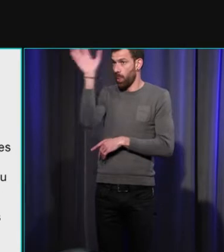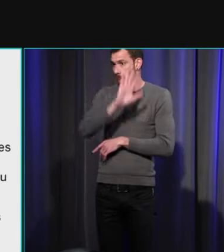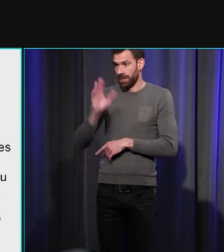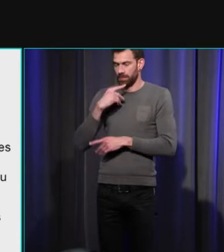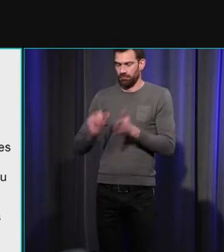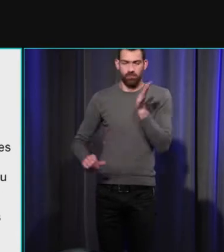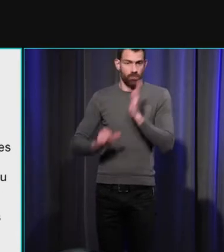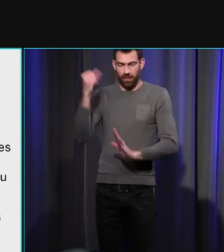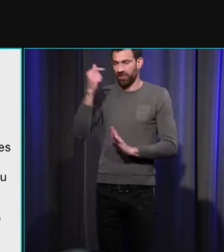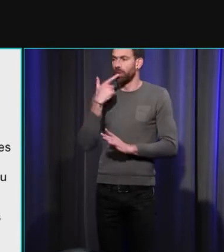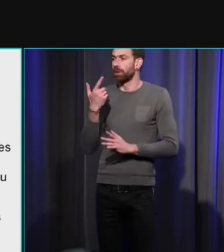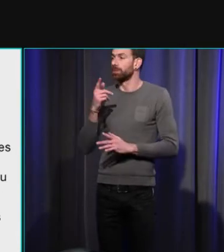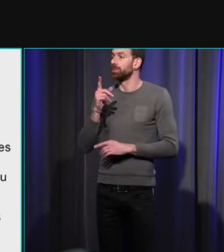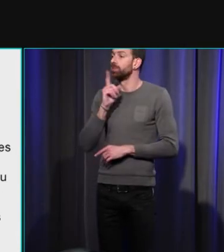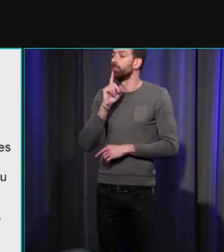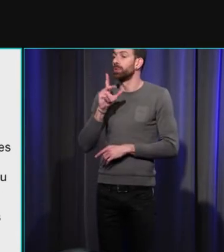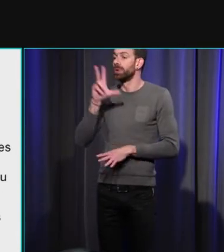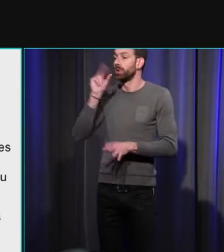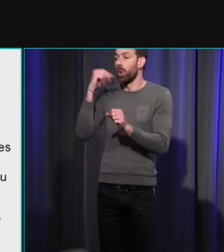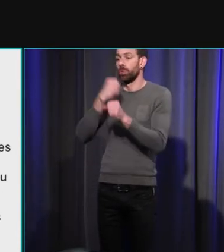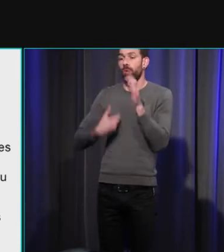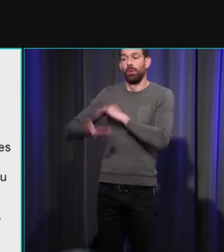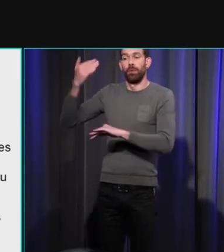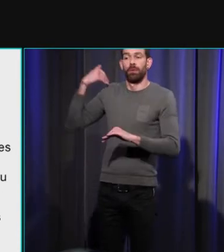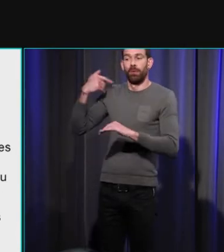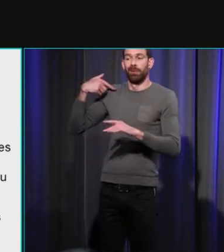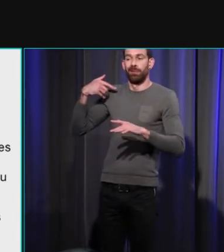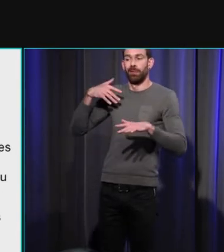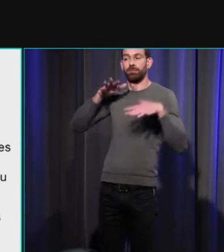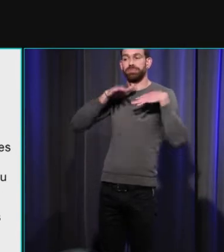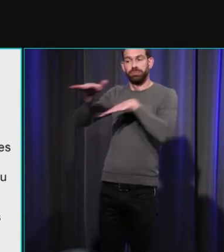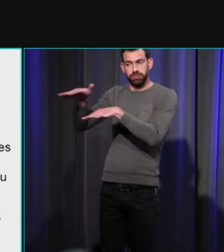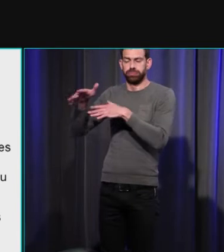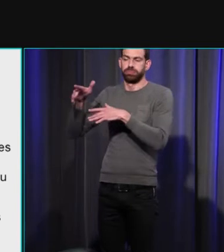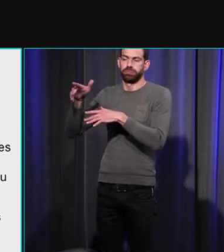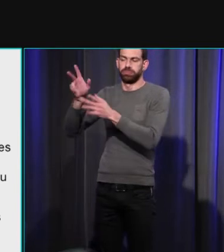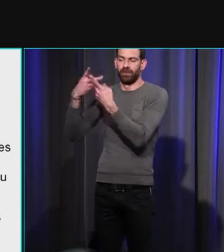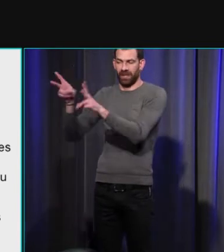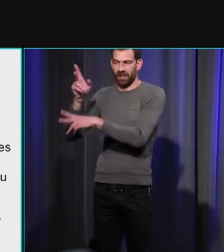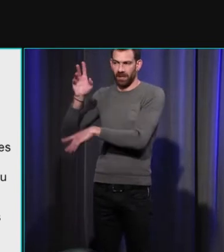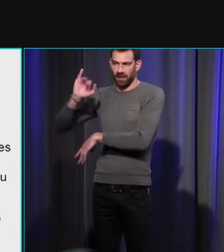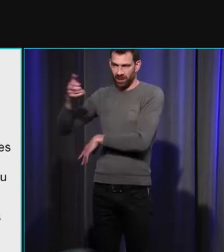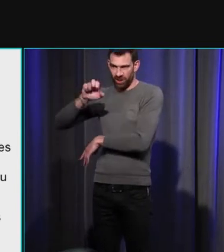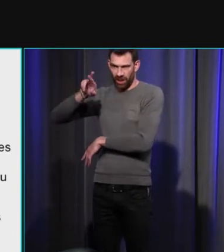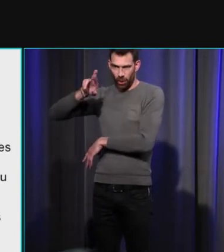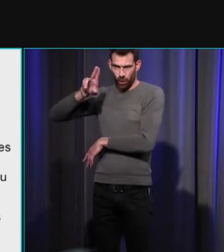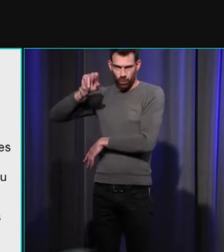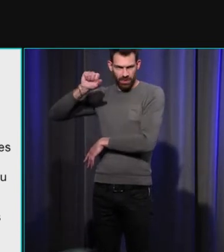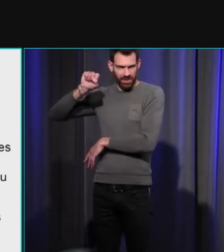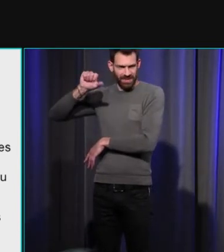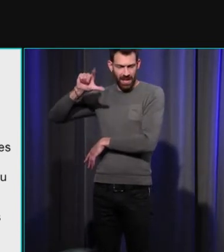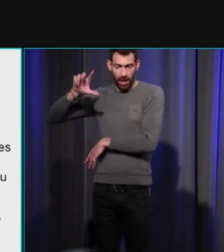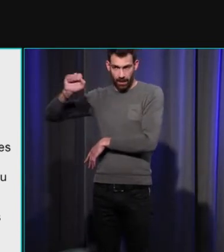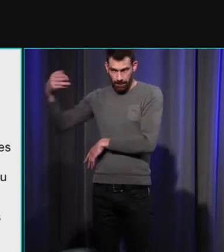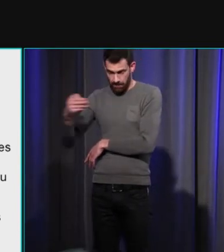d'une trentaine d'années antérieures à jérusalem mais c'est surtout la croisade de jérusalem qui lance le tout